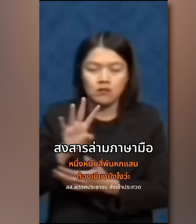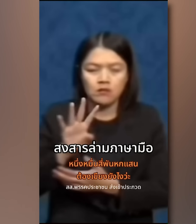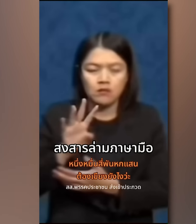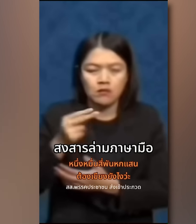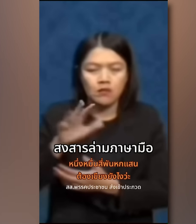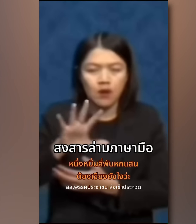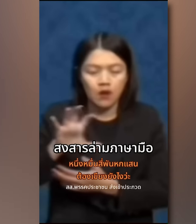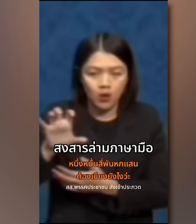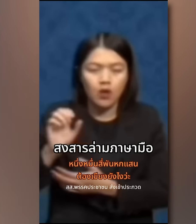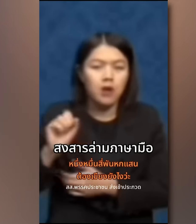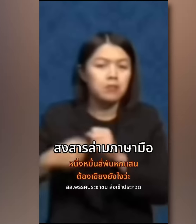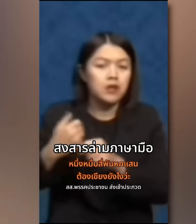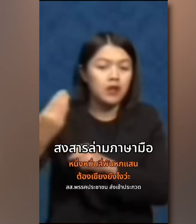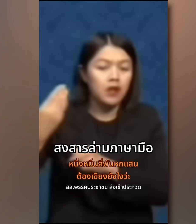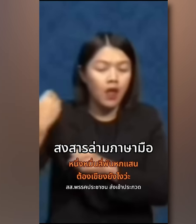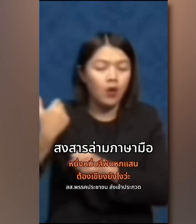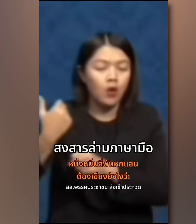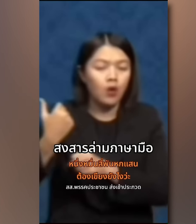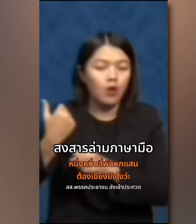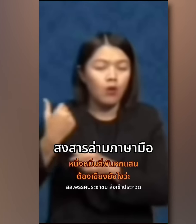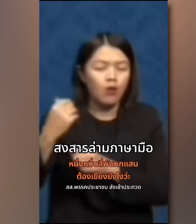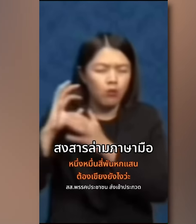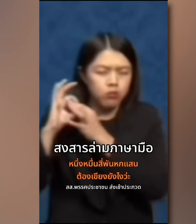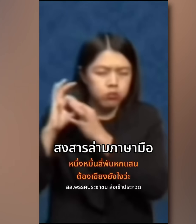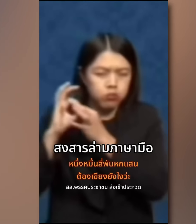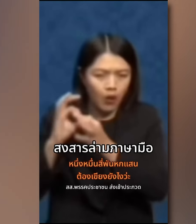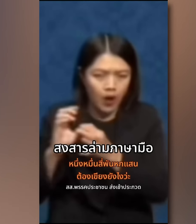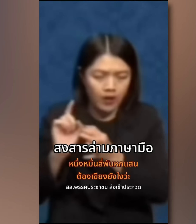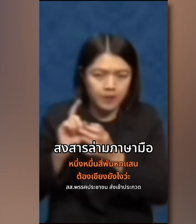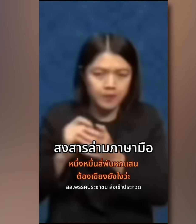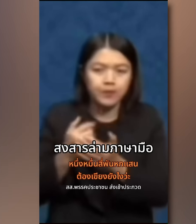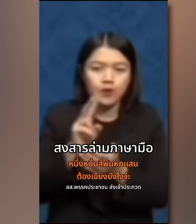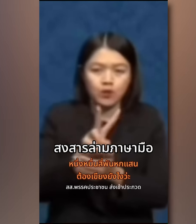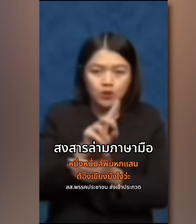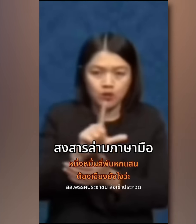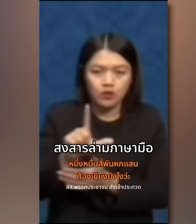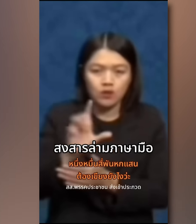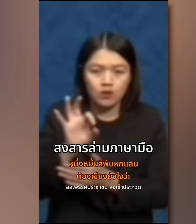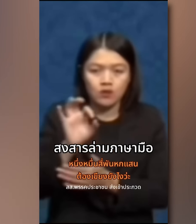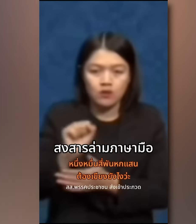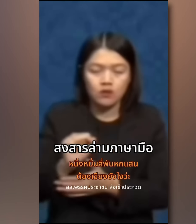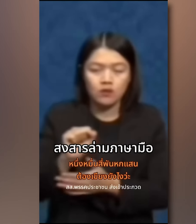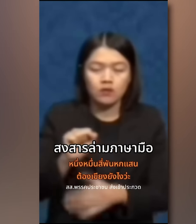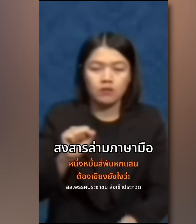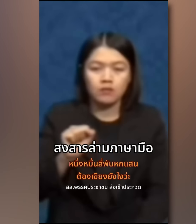64,500 บาทปีที่แล้วตั้งข้อผูกพันไว้ที่ 2,900,000